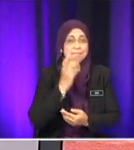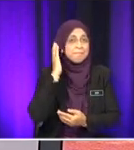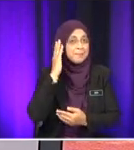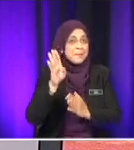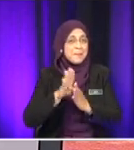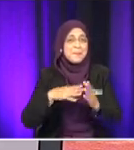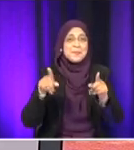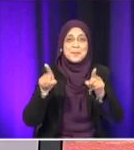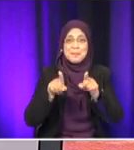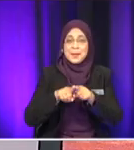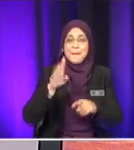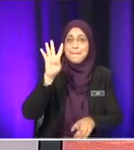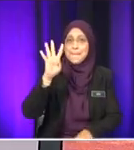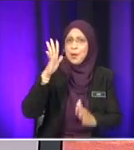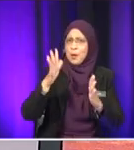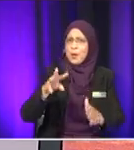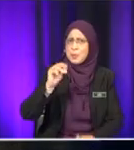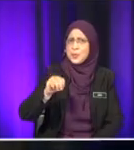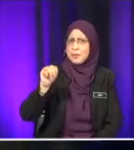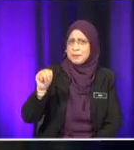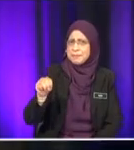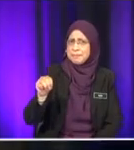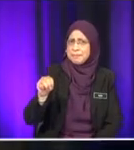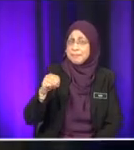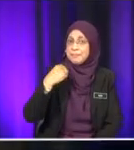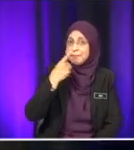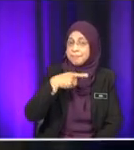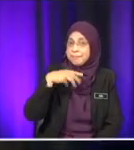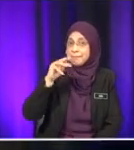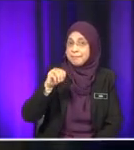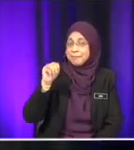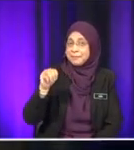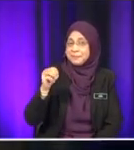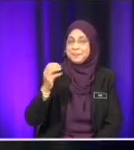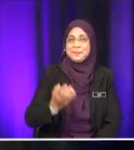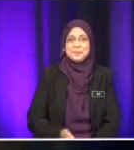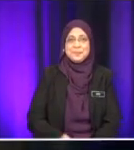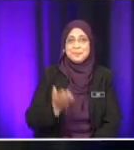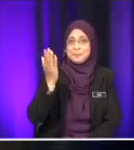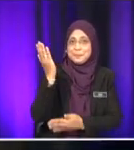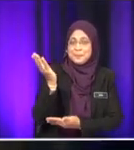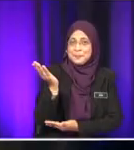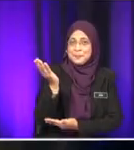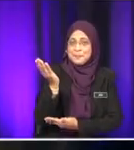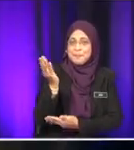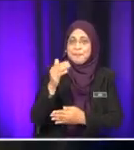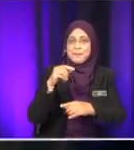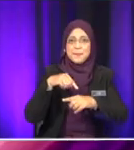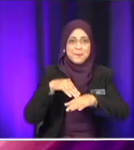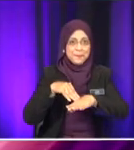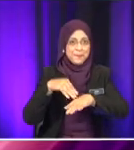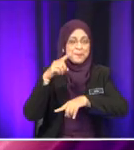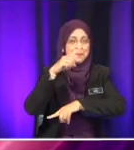dengan empat orang anak-anak muda betul betul Siapakah mereka silakan oke Hari ini kita